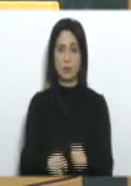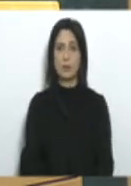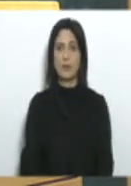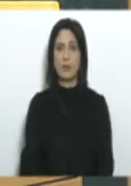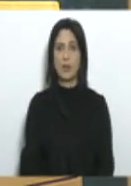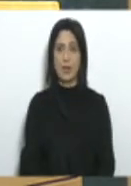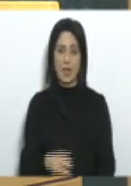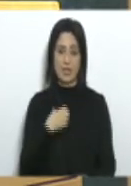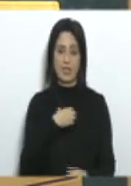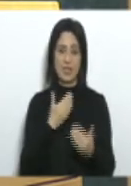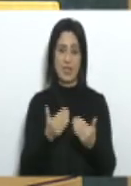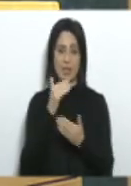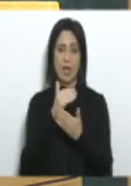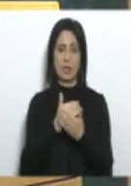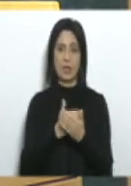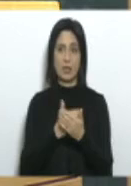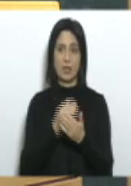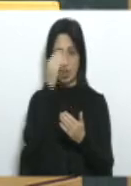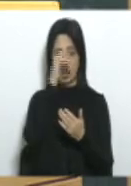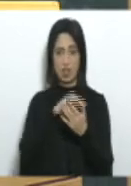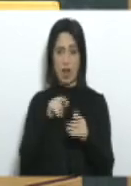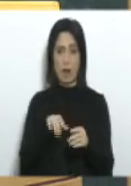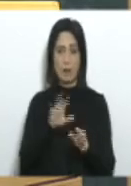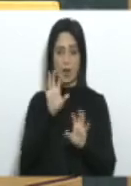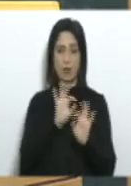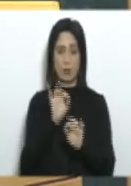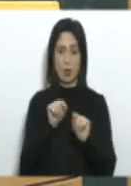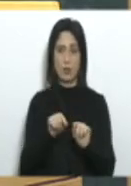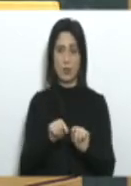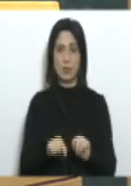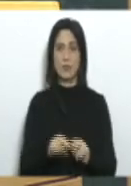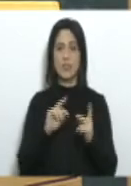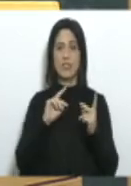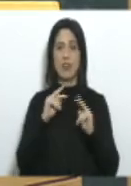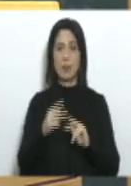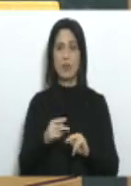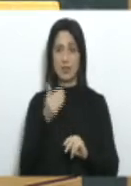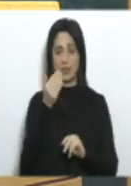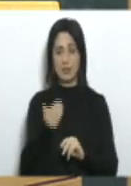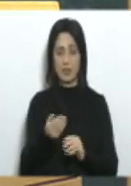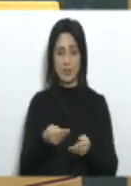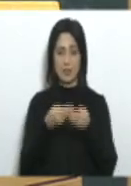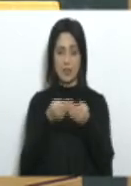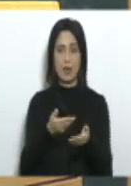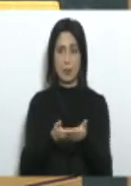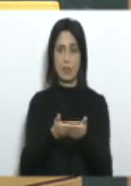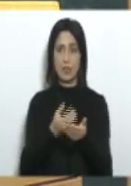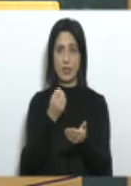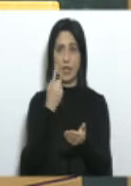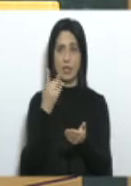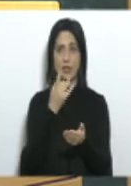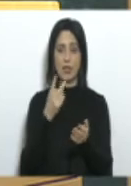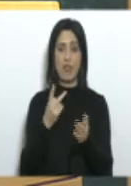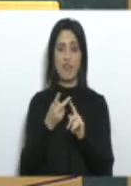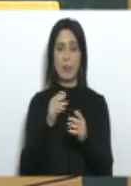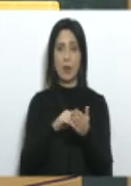ის ძირითადი, ასე ვთქვა, ჩინაარსი ამ ცვლილებებისა, რომელსაც თქვენ წარმოგიდგენთ და კიდევ ერთხელ